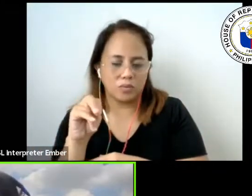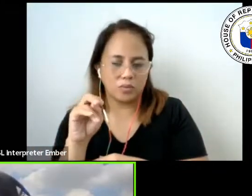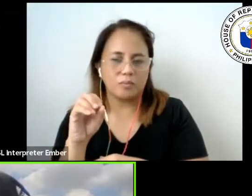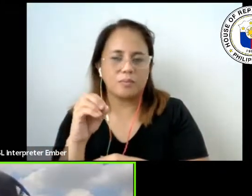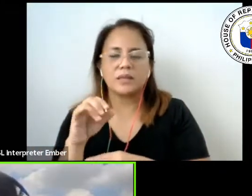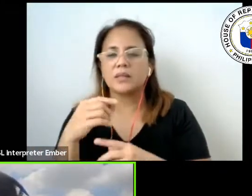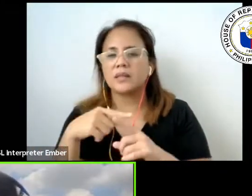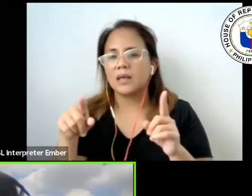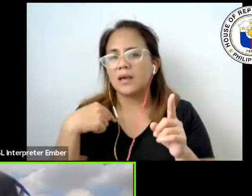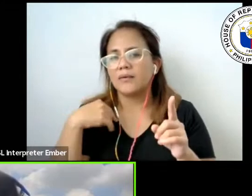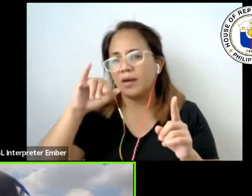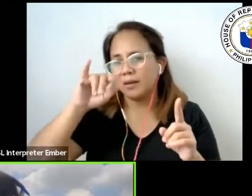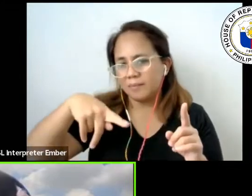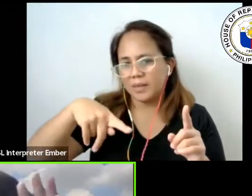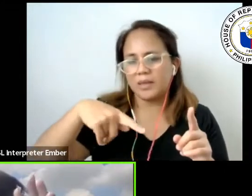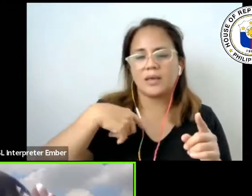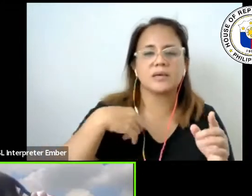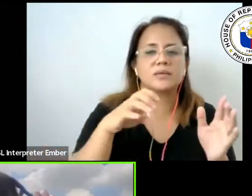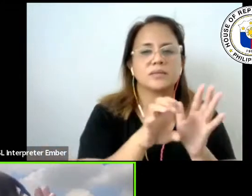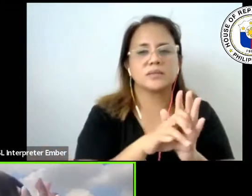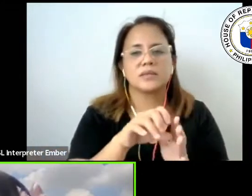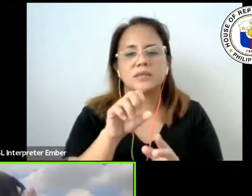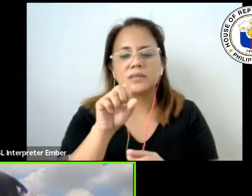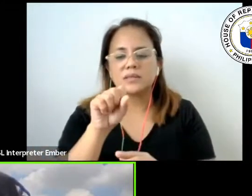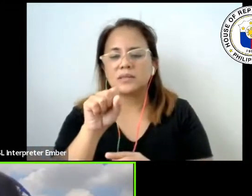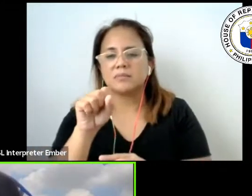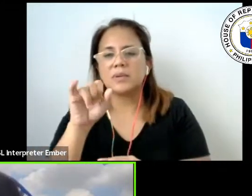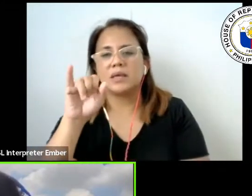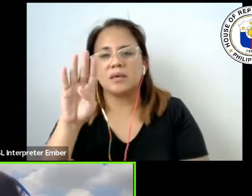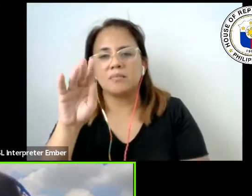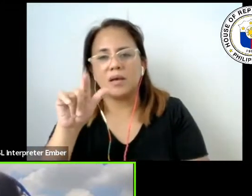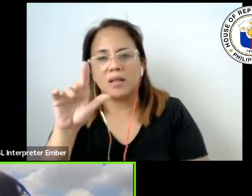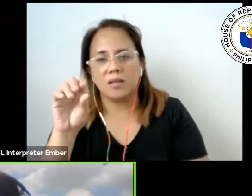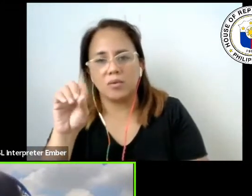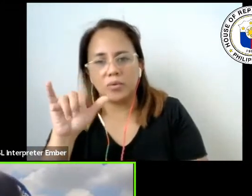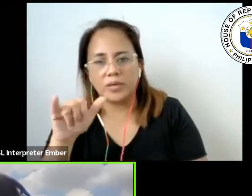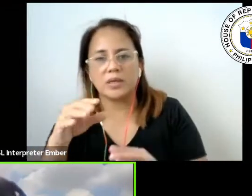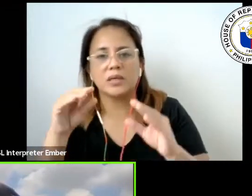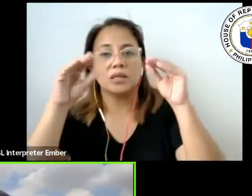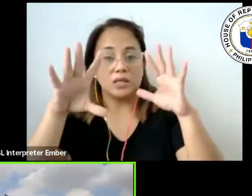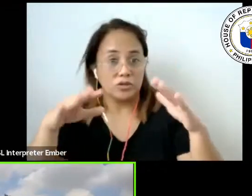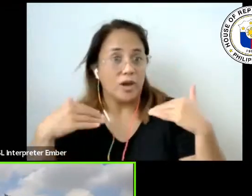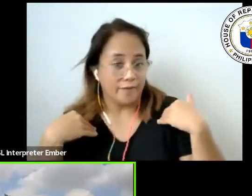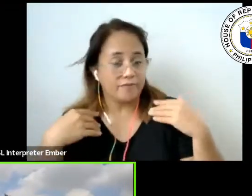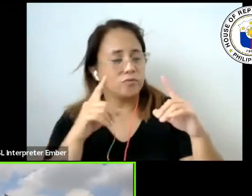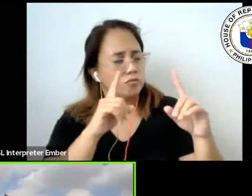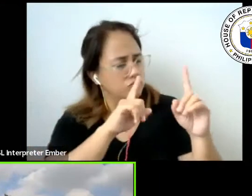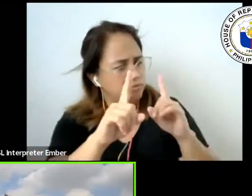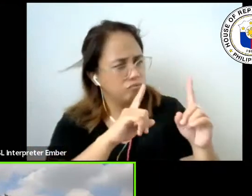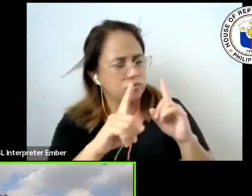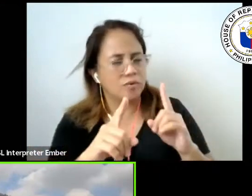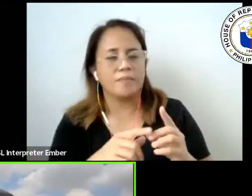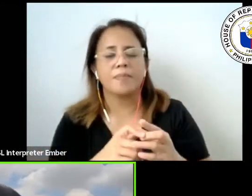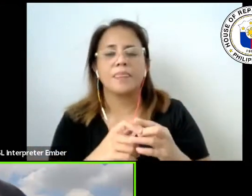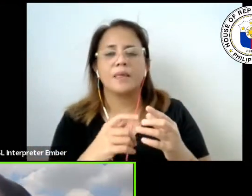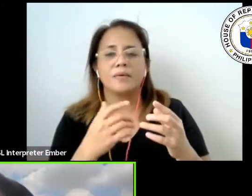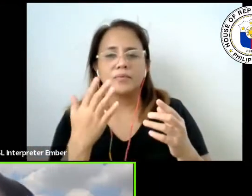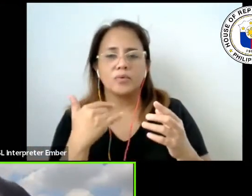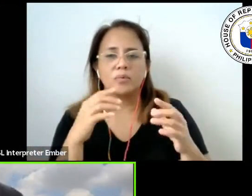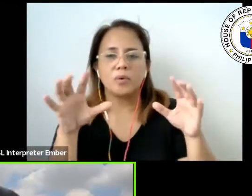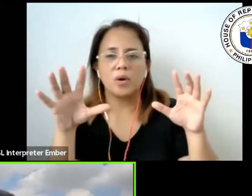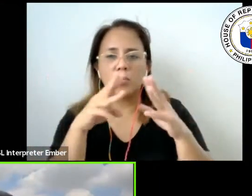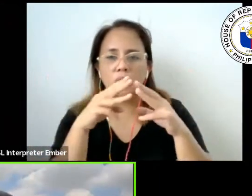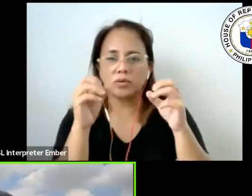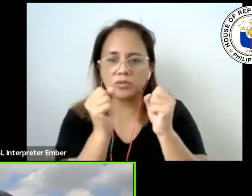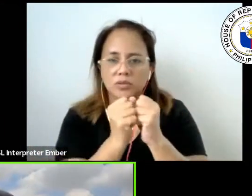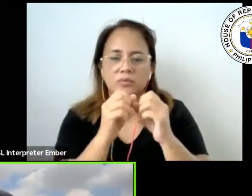IP groups doon, like sa San Nicolas, may Ibaloy. Kausap ko yung isang teacher doon. At dahil daw sa mga